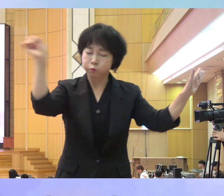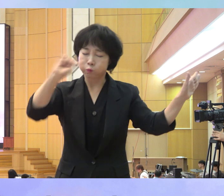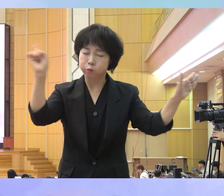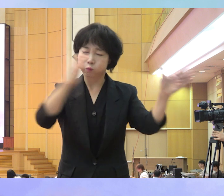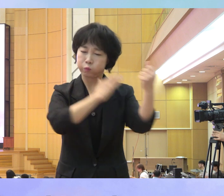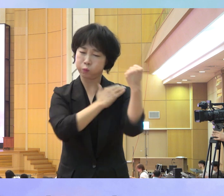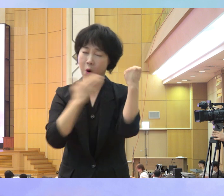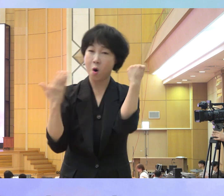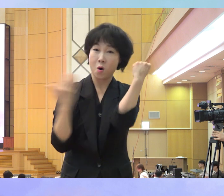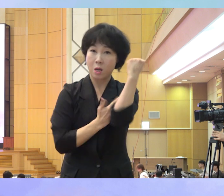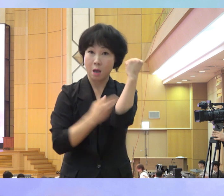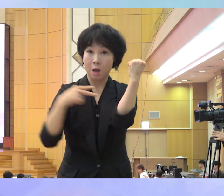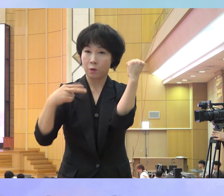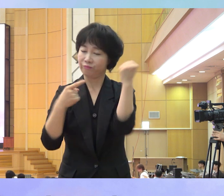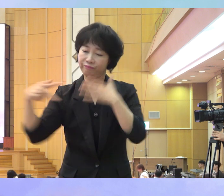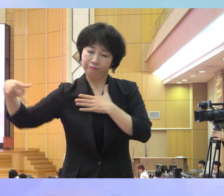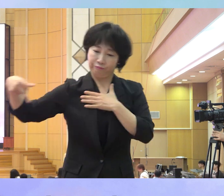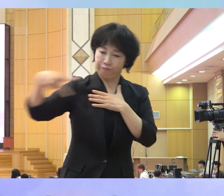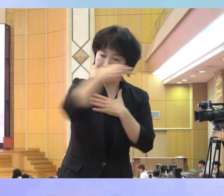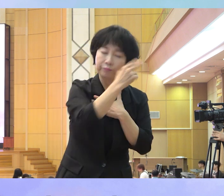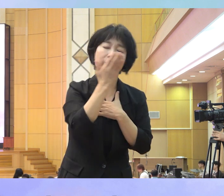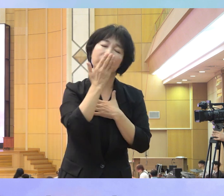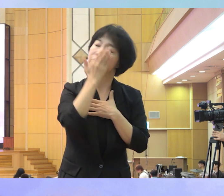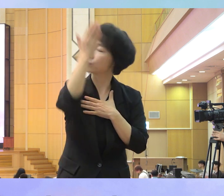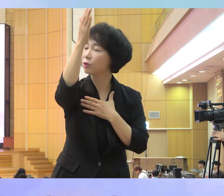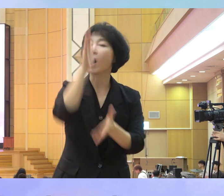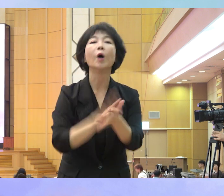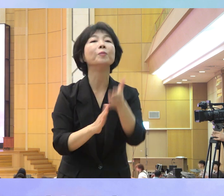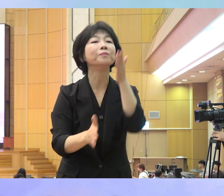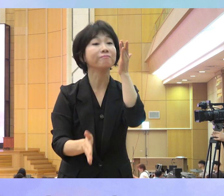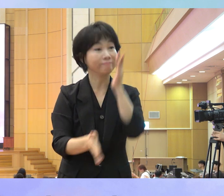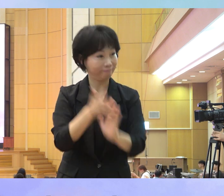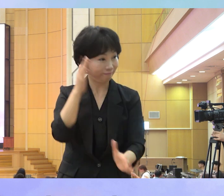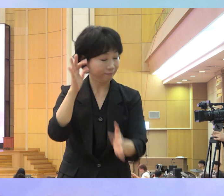하늘의 어떤 권세도 끊을 수 없는